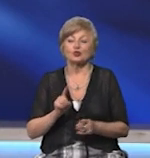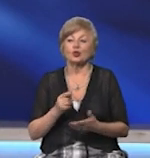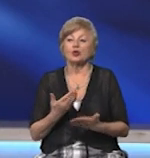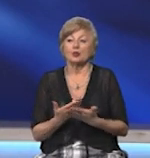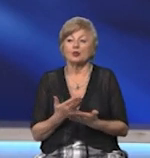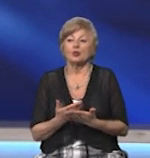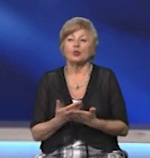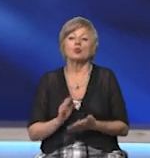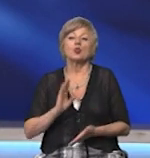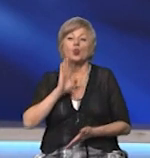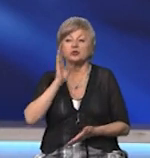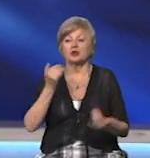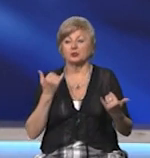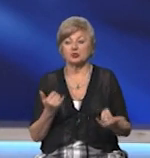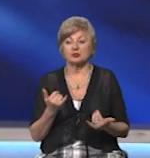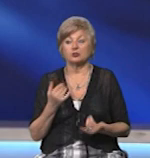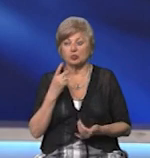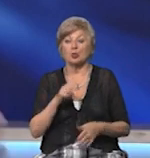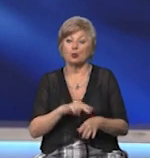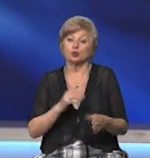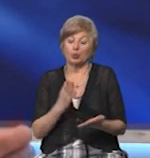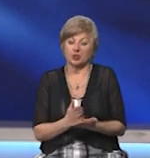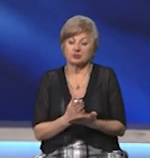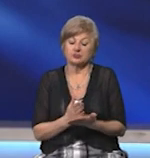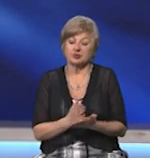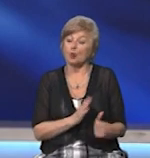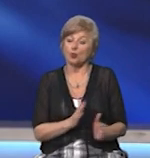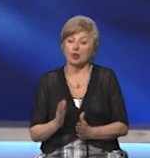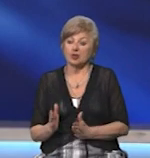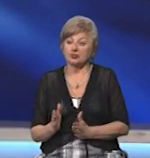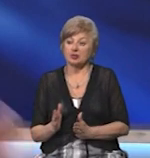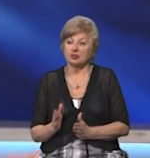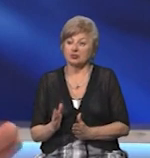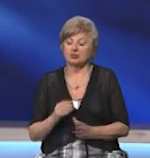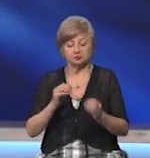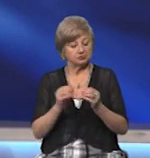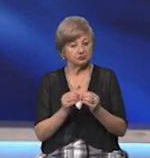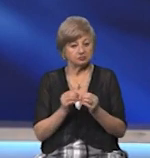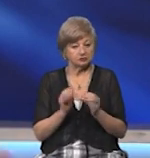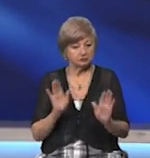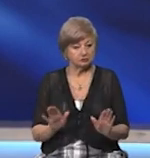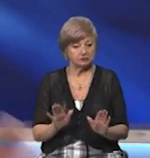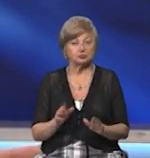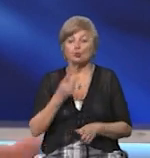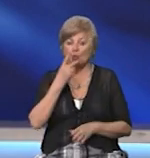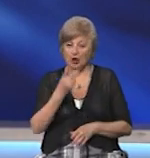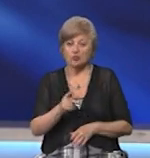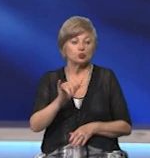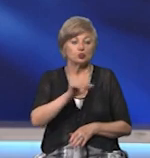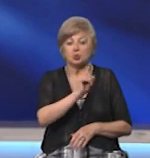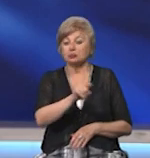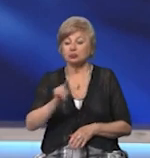наприклад, сьогодні зранку я подивився, ага, патрульні є, і все в порядку, всі їдуть так, як за знаками, патрульні все показують, все